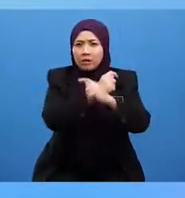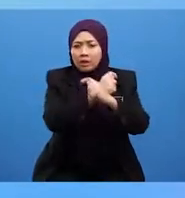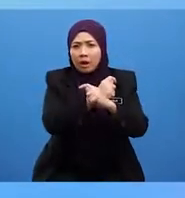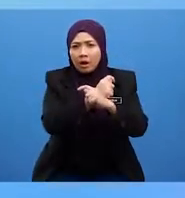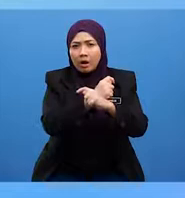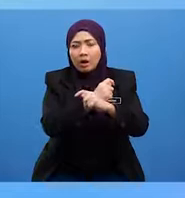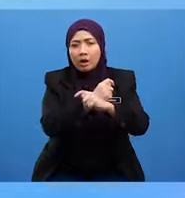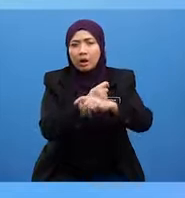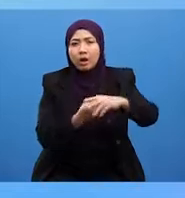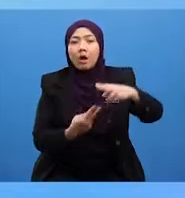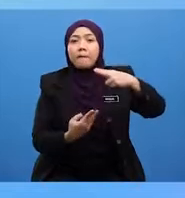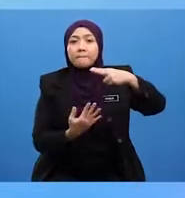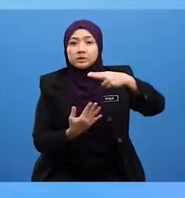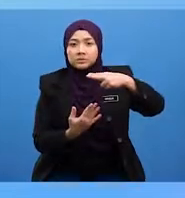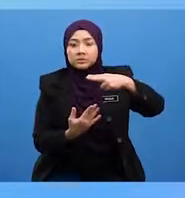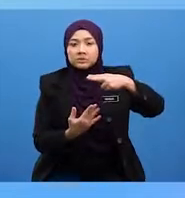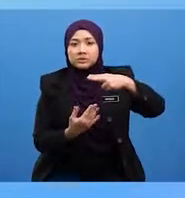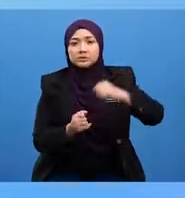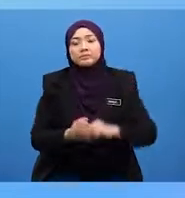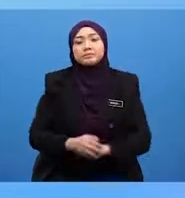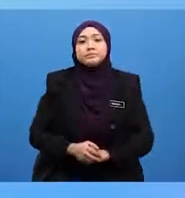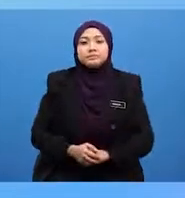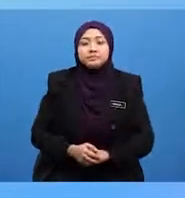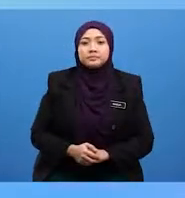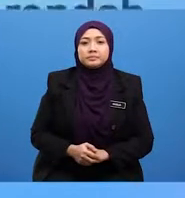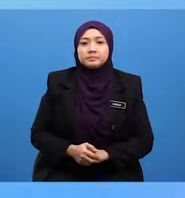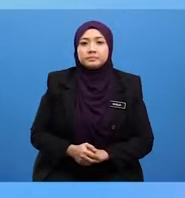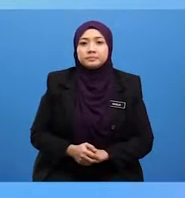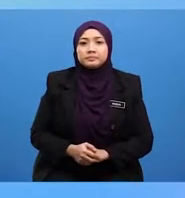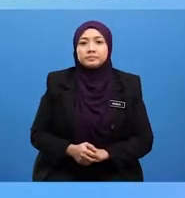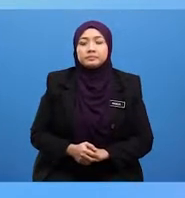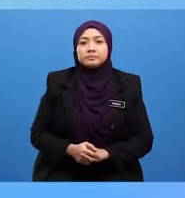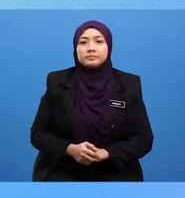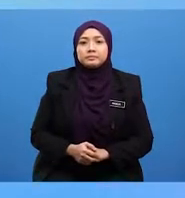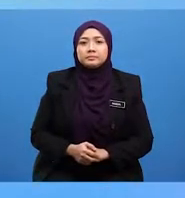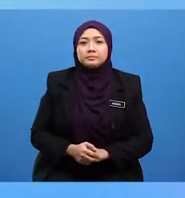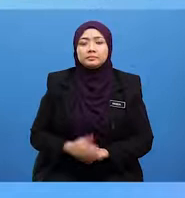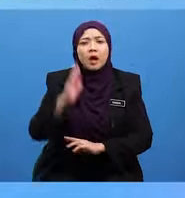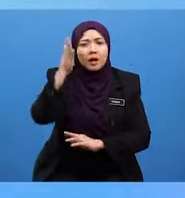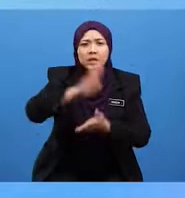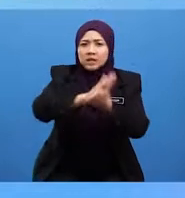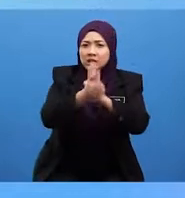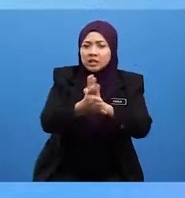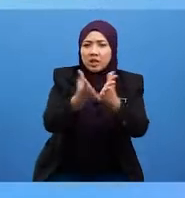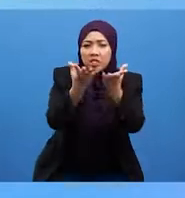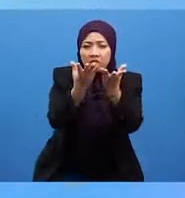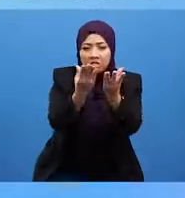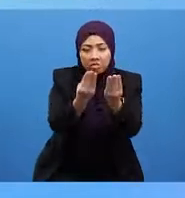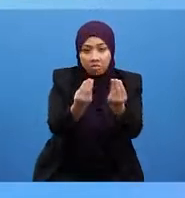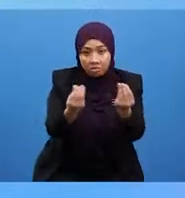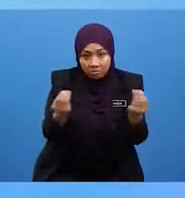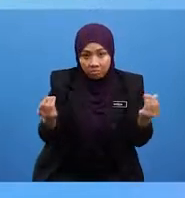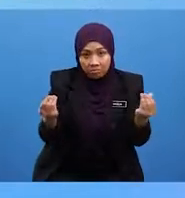Haba dikenal sebagai termoplastik. Termoplastik akan menjadi lembut